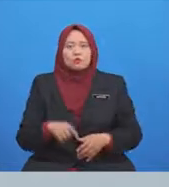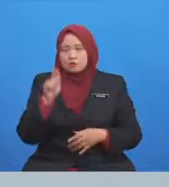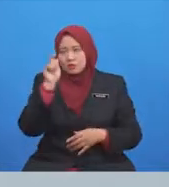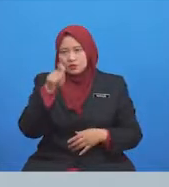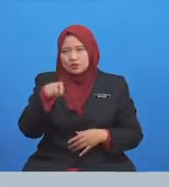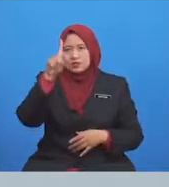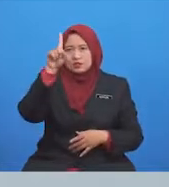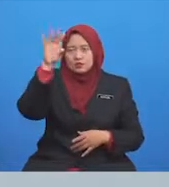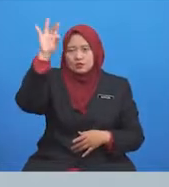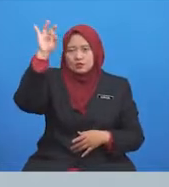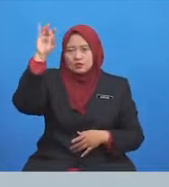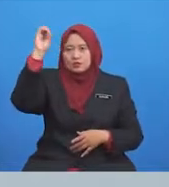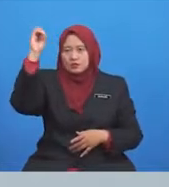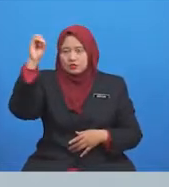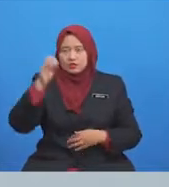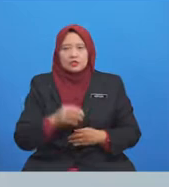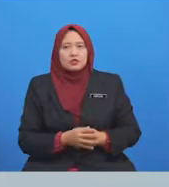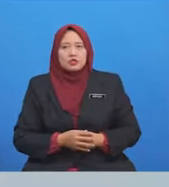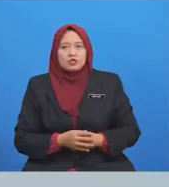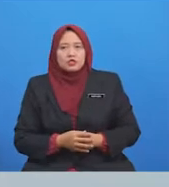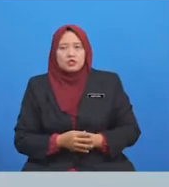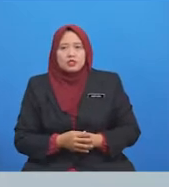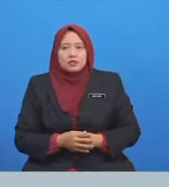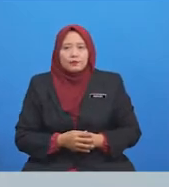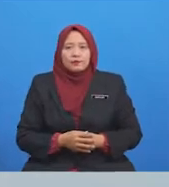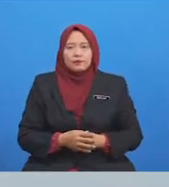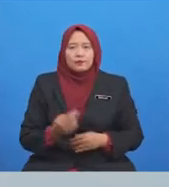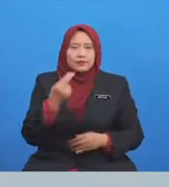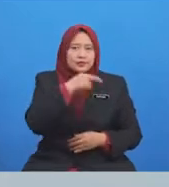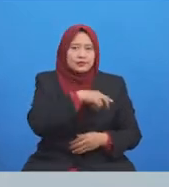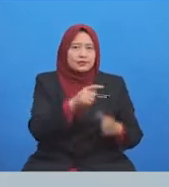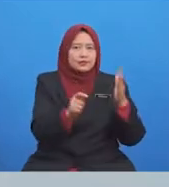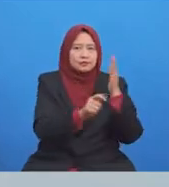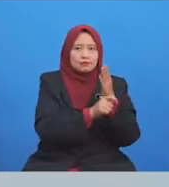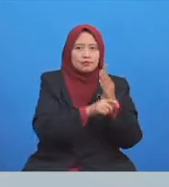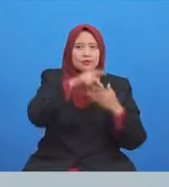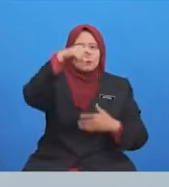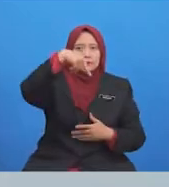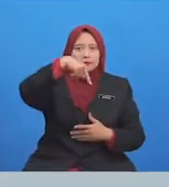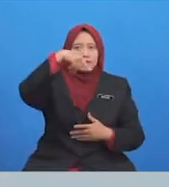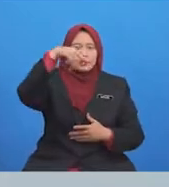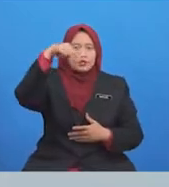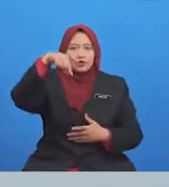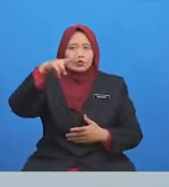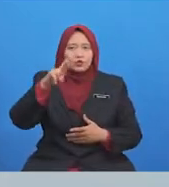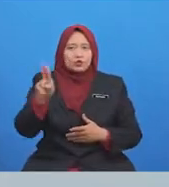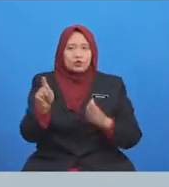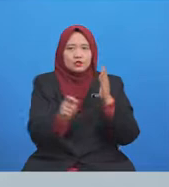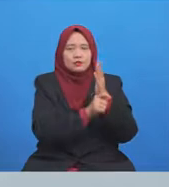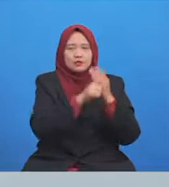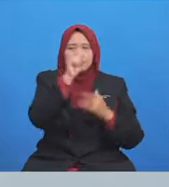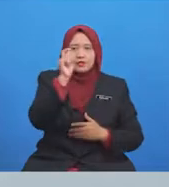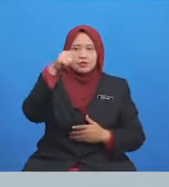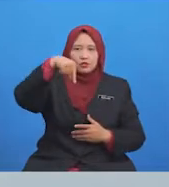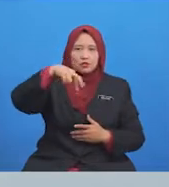180 darjah. Manakala hasil tambah sudut PQR dan sudut TQR